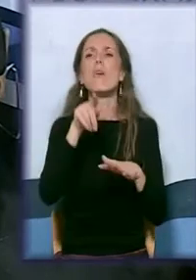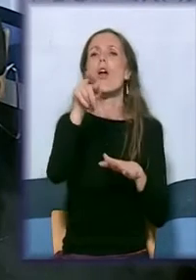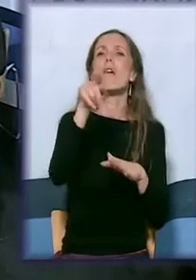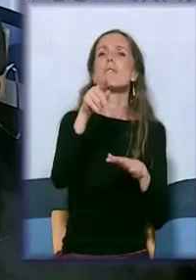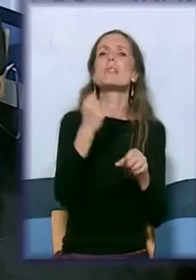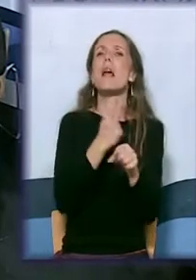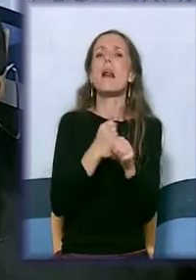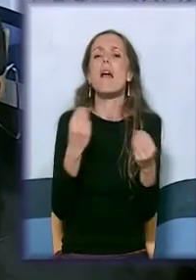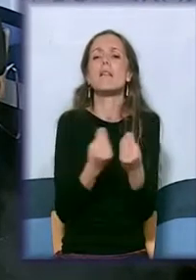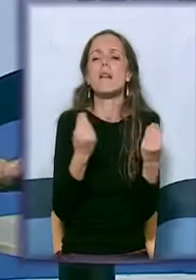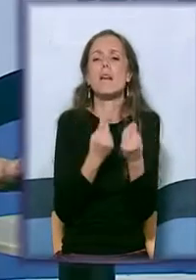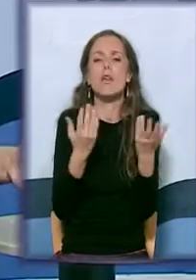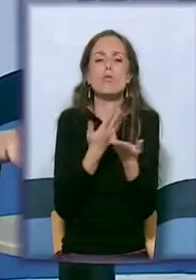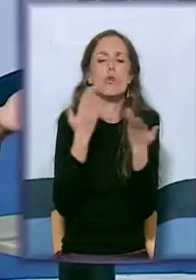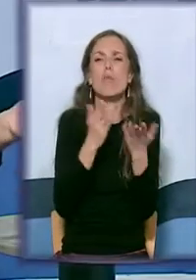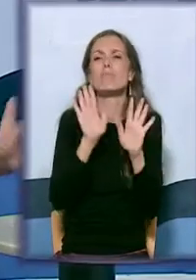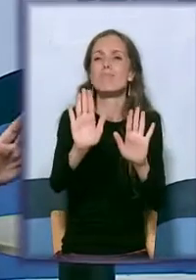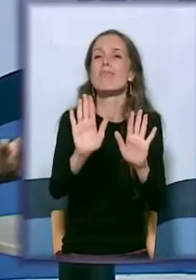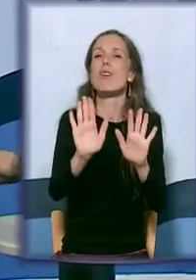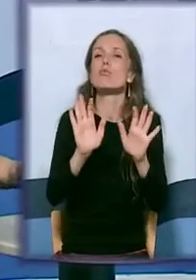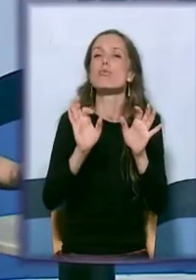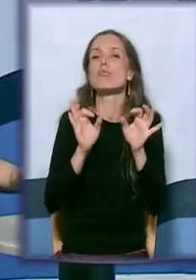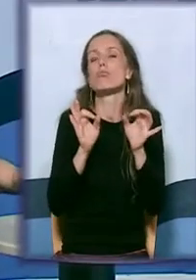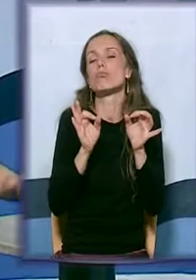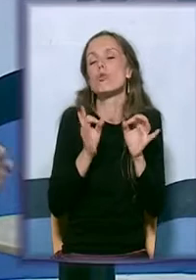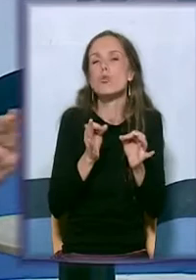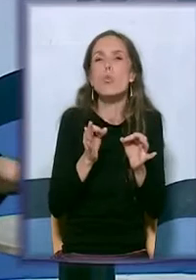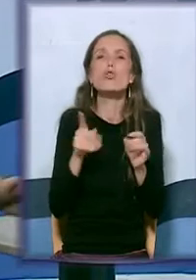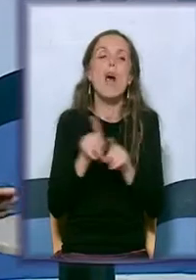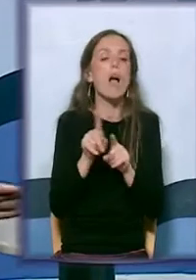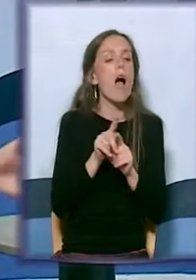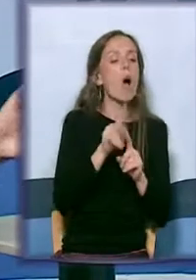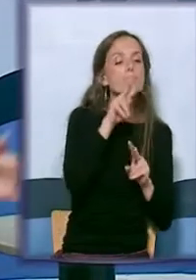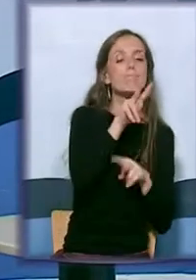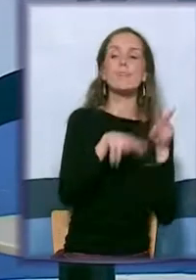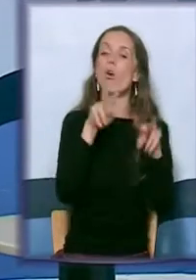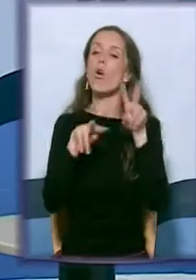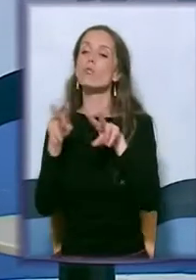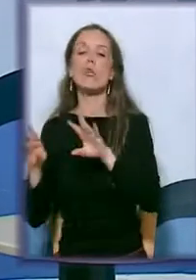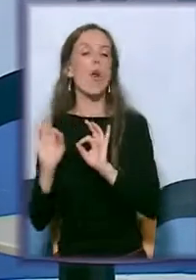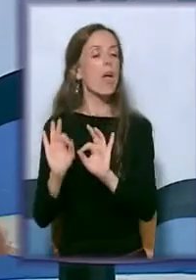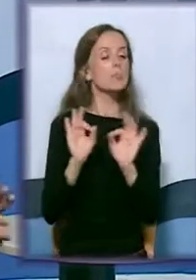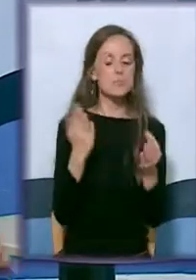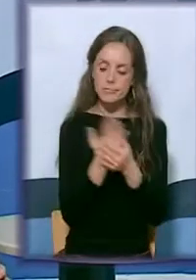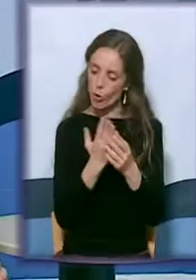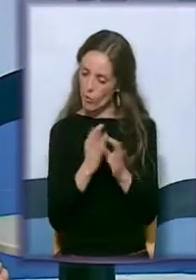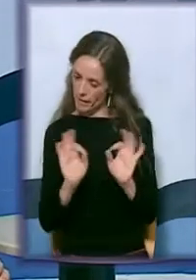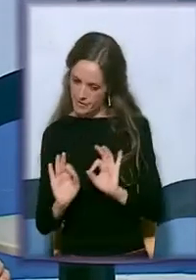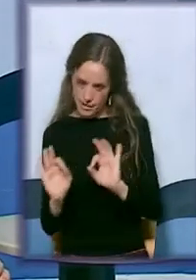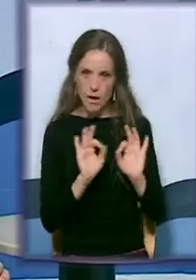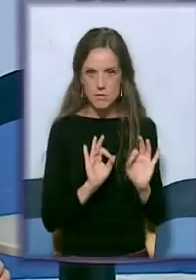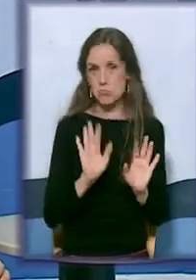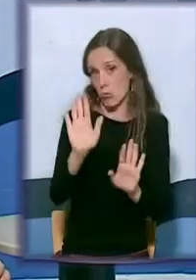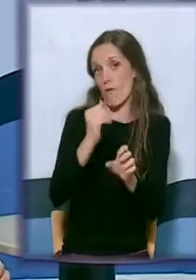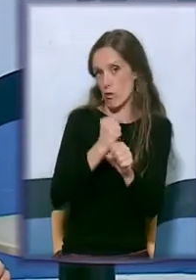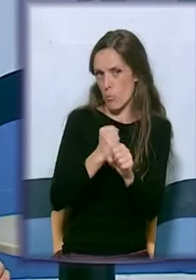vas, da ne nazovem tako stručno, ali kao jedna mala vrsta inspekcije, jel? Rada i programa pregleda dokumentacije. Dakle,